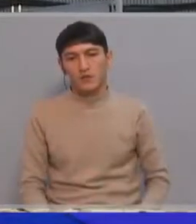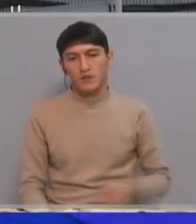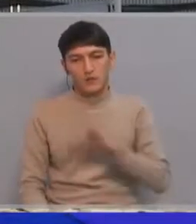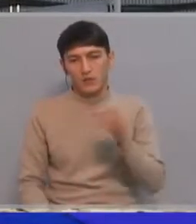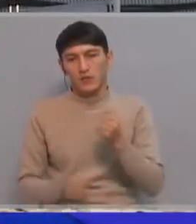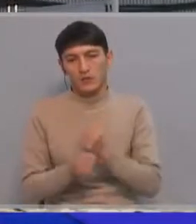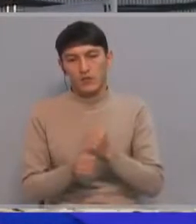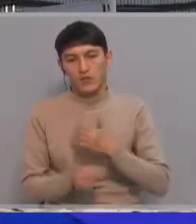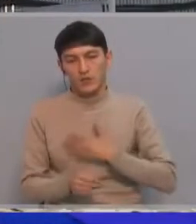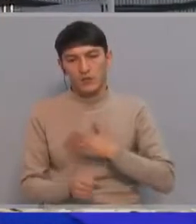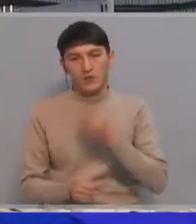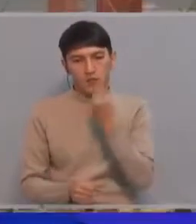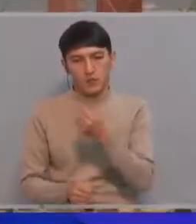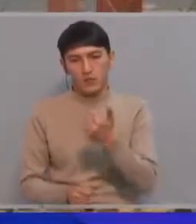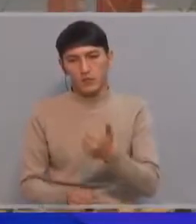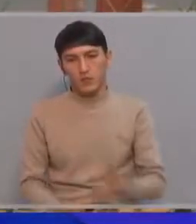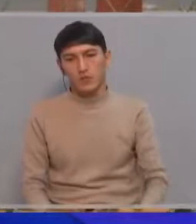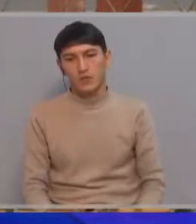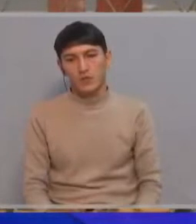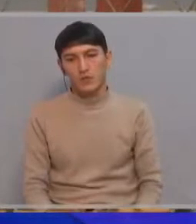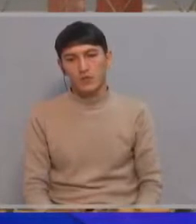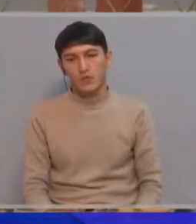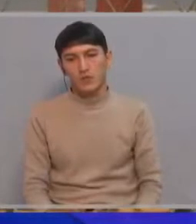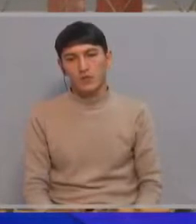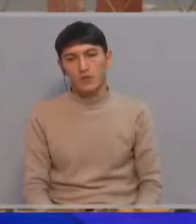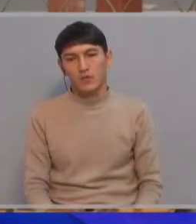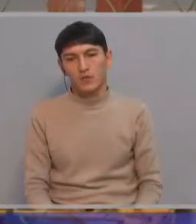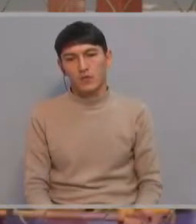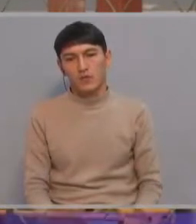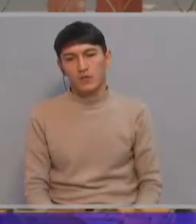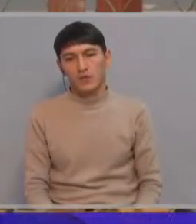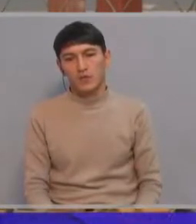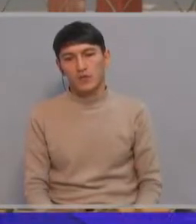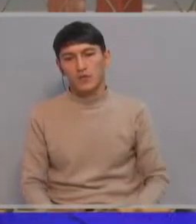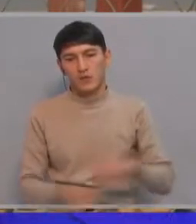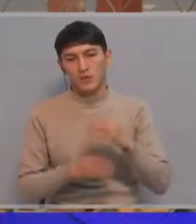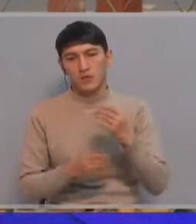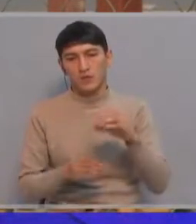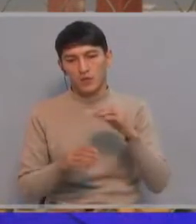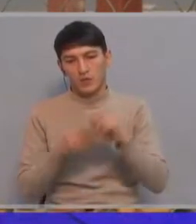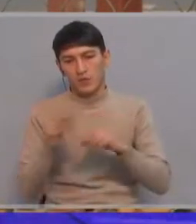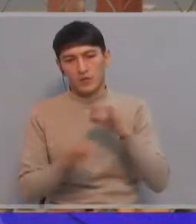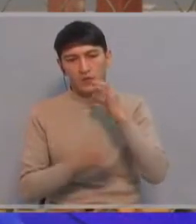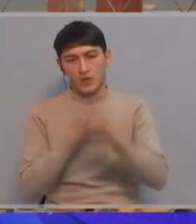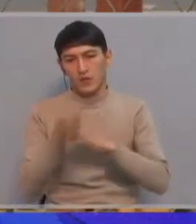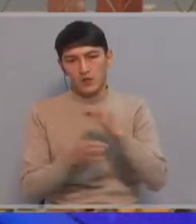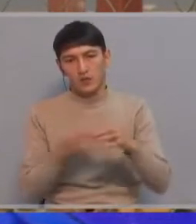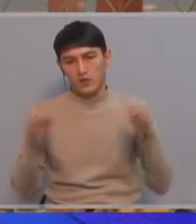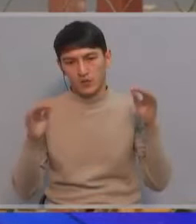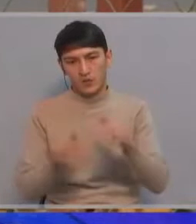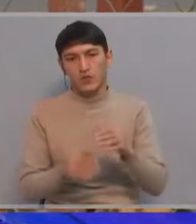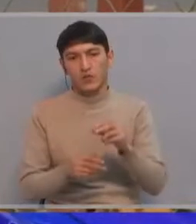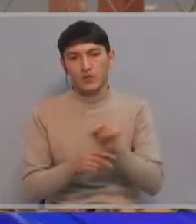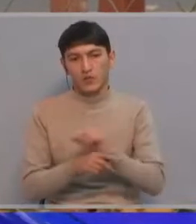сапасын жан-жақты тексеруде. Барлық деңгейдегі шаралар, халықаралық деңгейде осы шаралар өткізу жоспарланған. Осы Шымкент қаласы